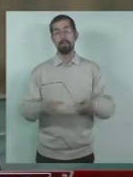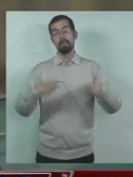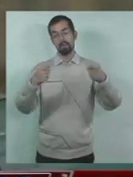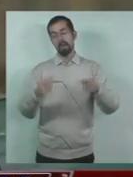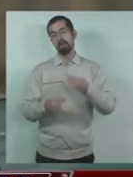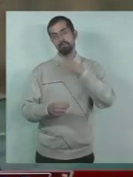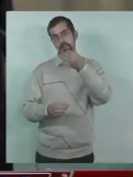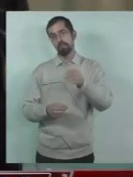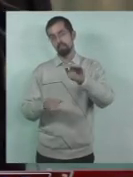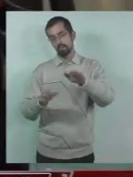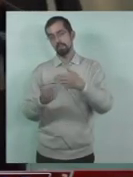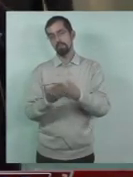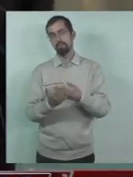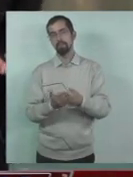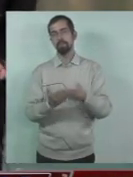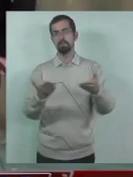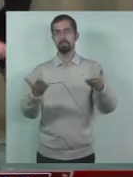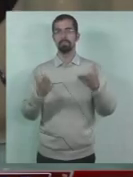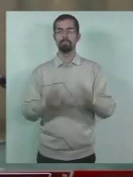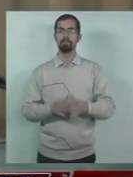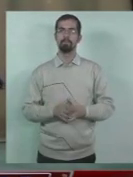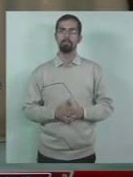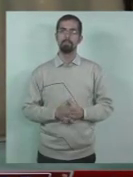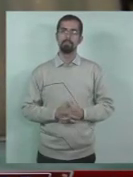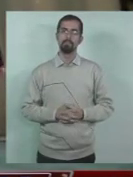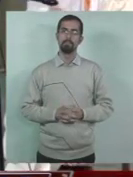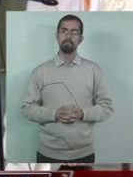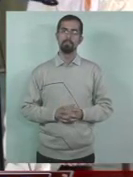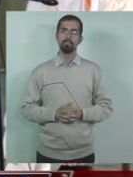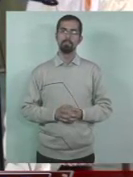zic eu așa, de deconectare față de tumultul și